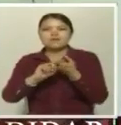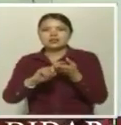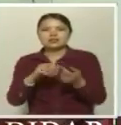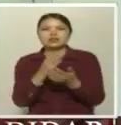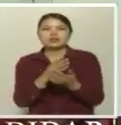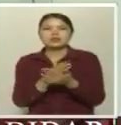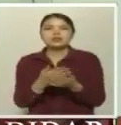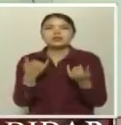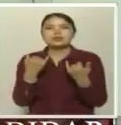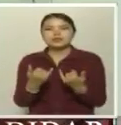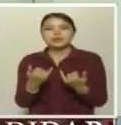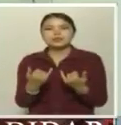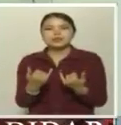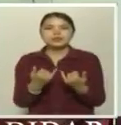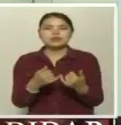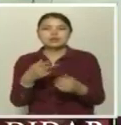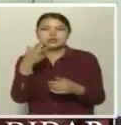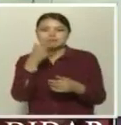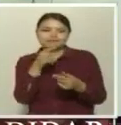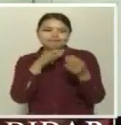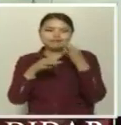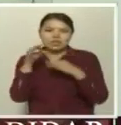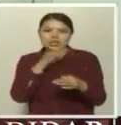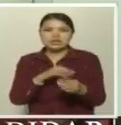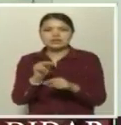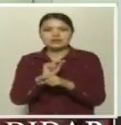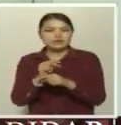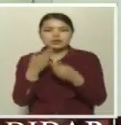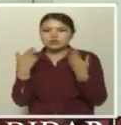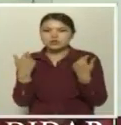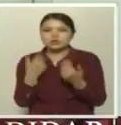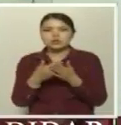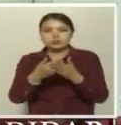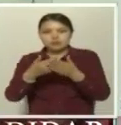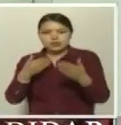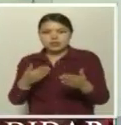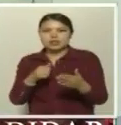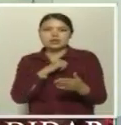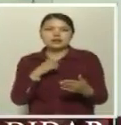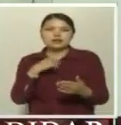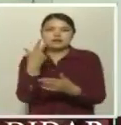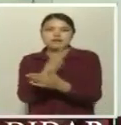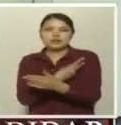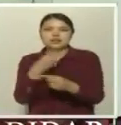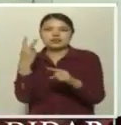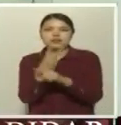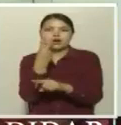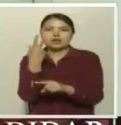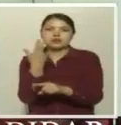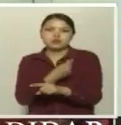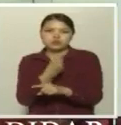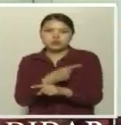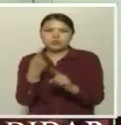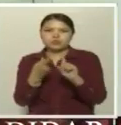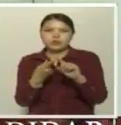Оның емдейтін дәрілер де жоқ. Тек қана алдын алу профилактикасы бар. Ол екі рет вакцинация арқылы.